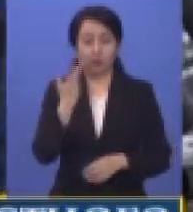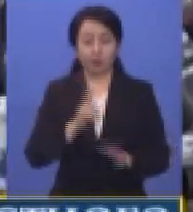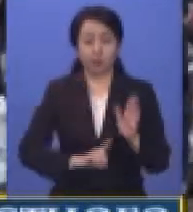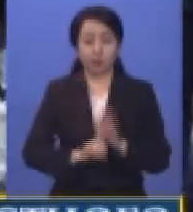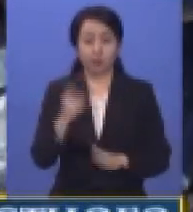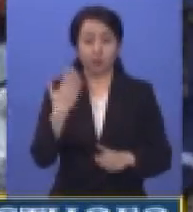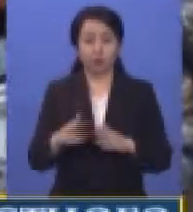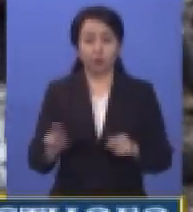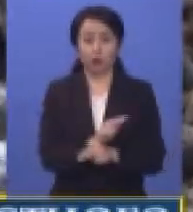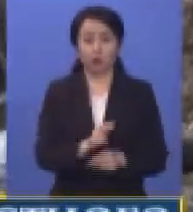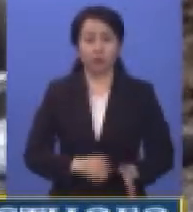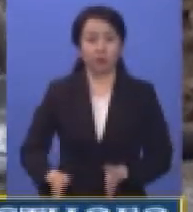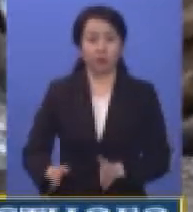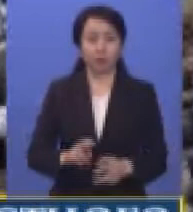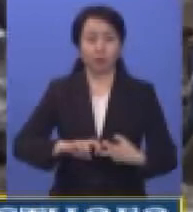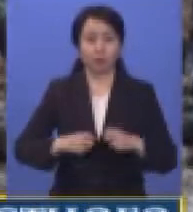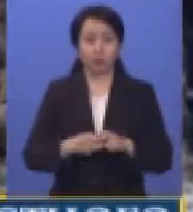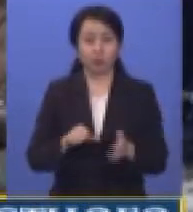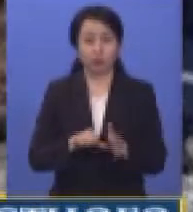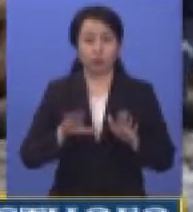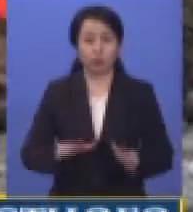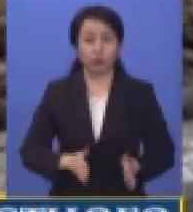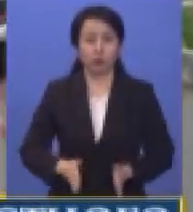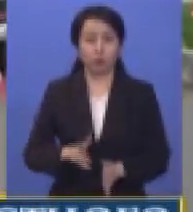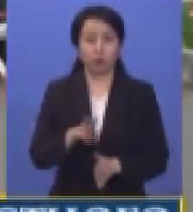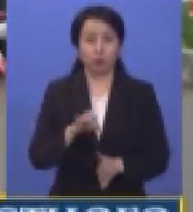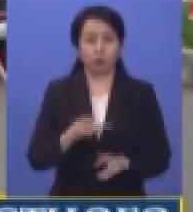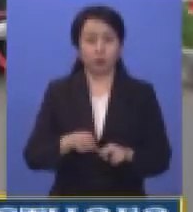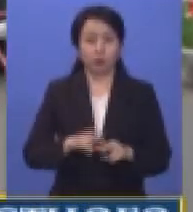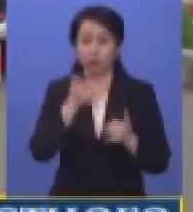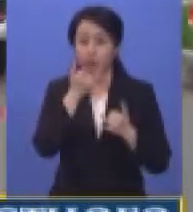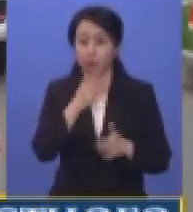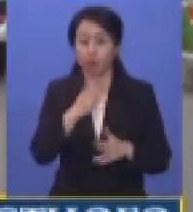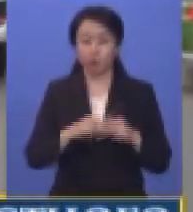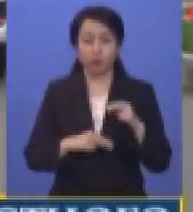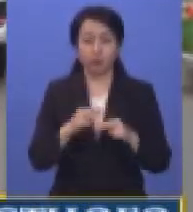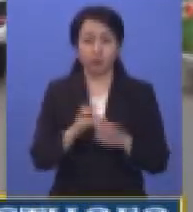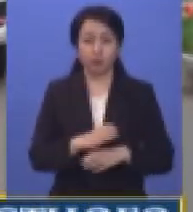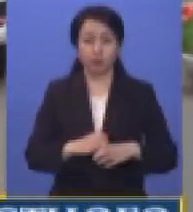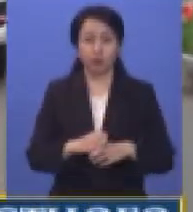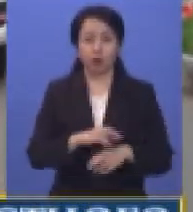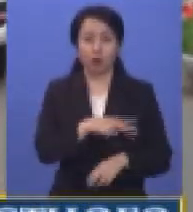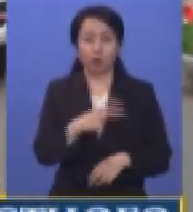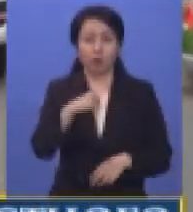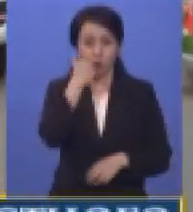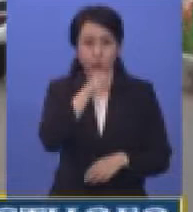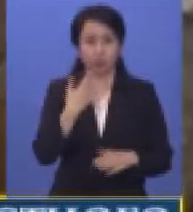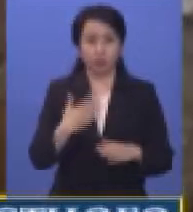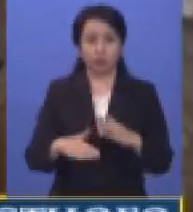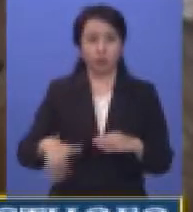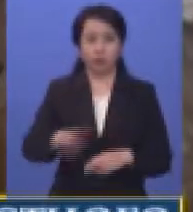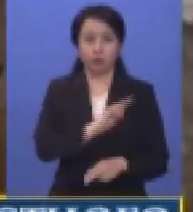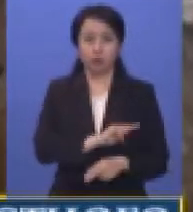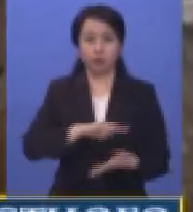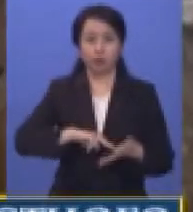наконец закончат ремонт дорог. Самый проблемный участок – это отрезок улицы Букетова, который не могут привести в подобающее состояние уже около года. Закончить все работы